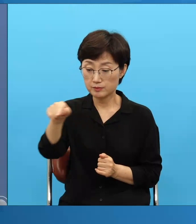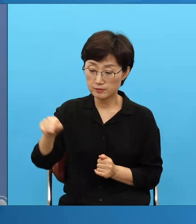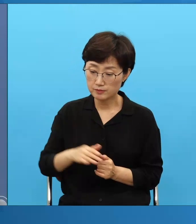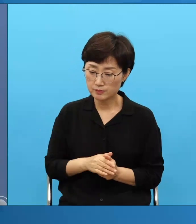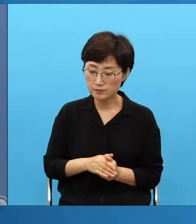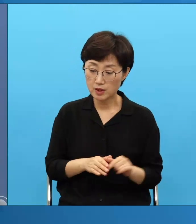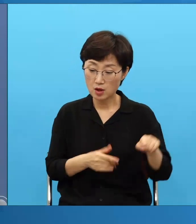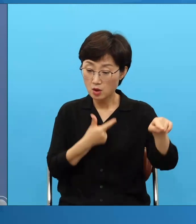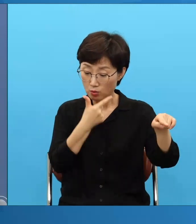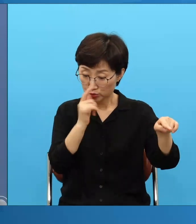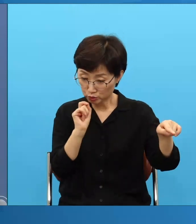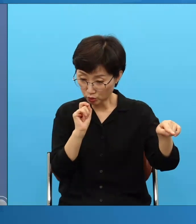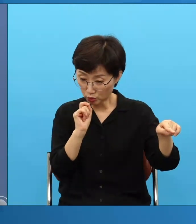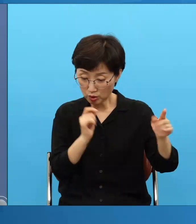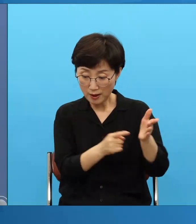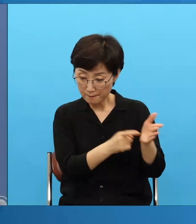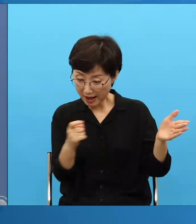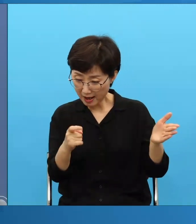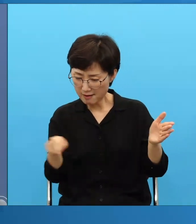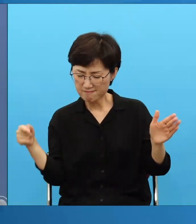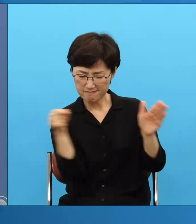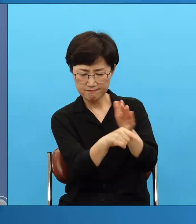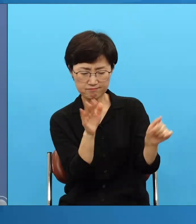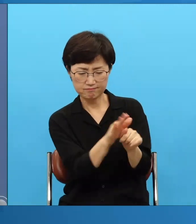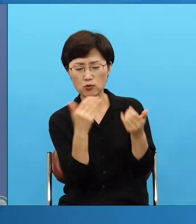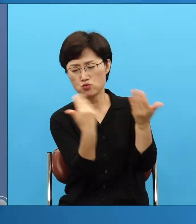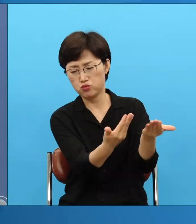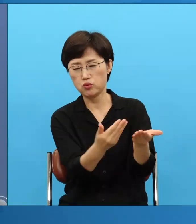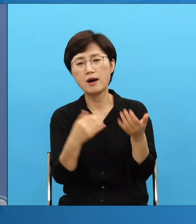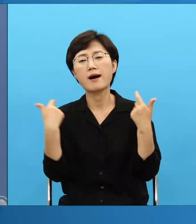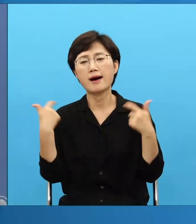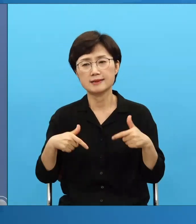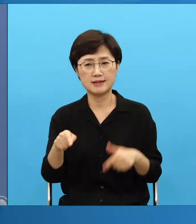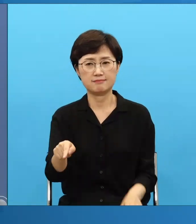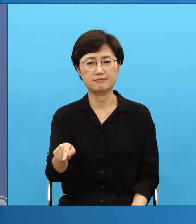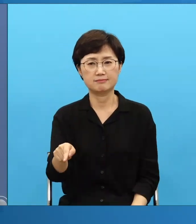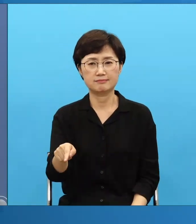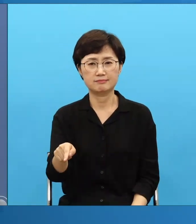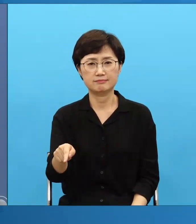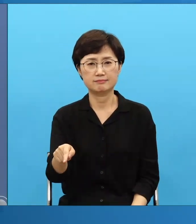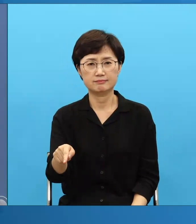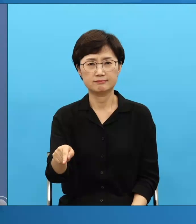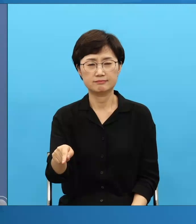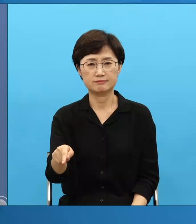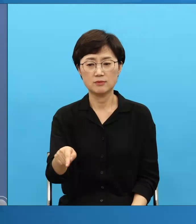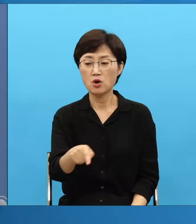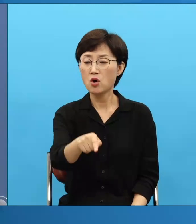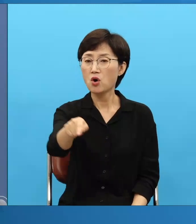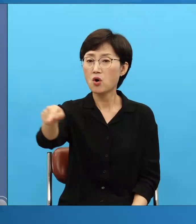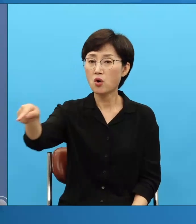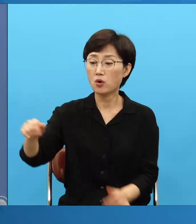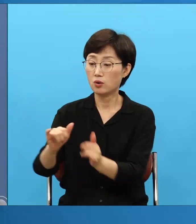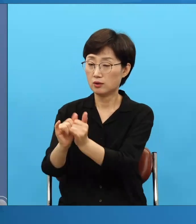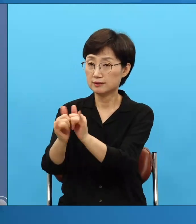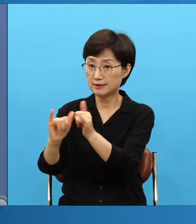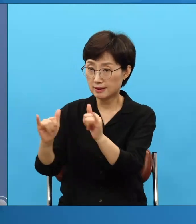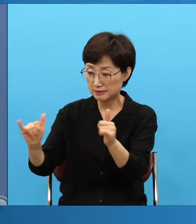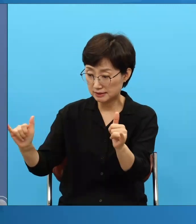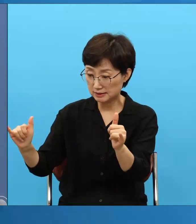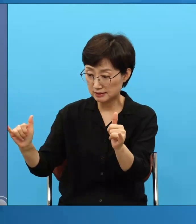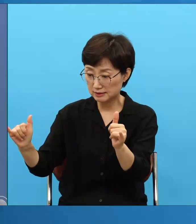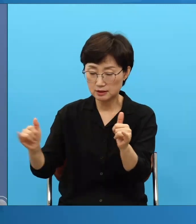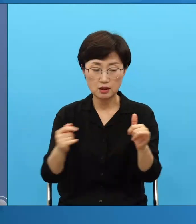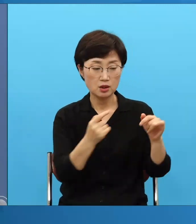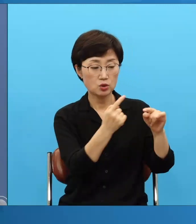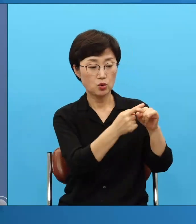채우는 사람들이다. These are people who supplied what was always lacking. 이렇게요. 교회를 그러면서 하는 말입니다. 이를 시원케